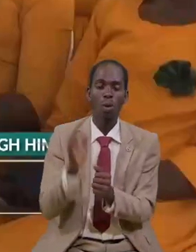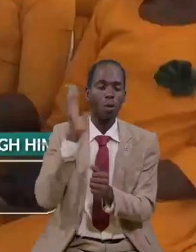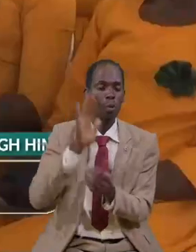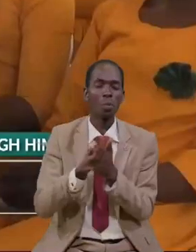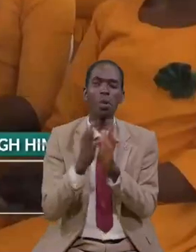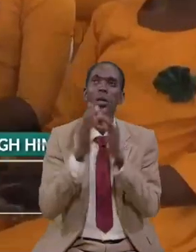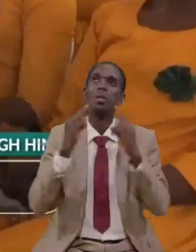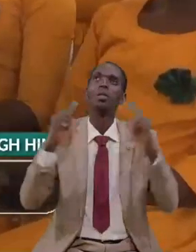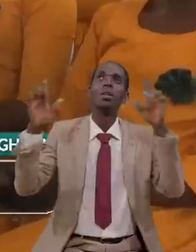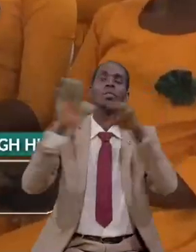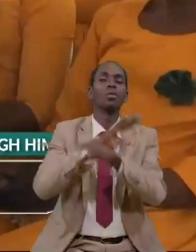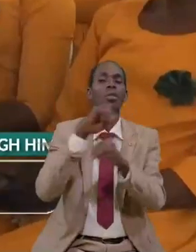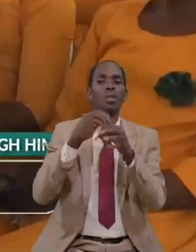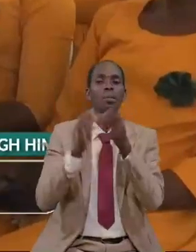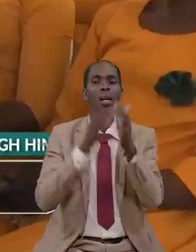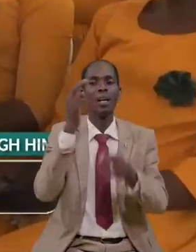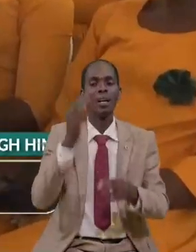ta main touchera va prospérer.